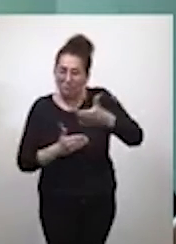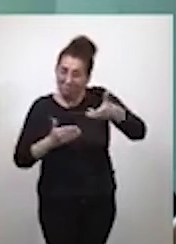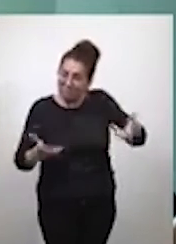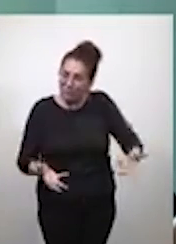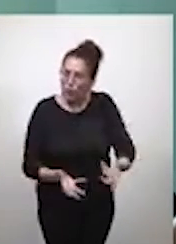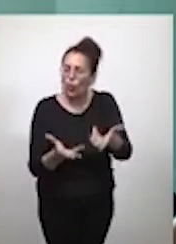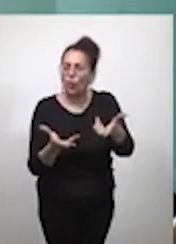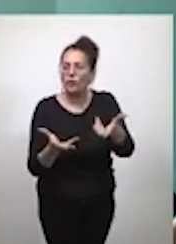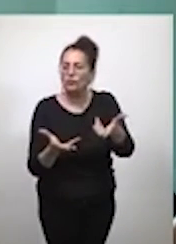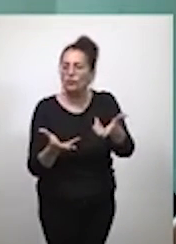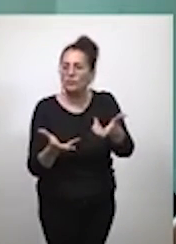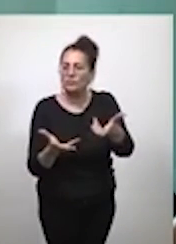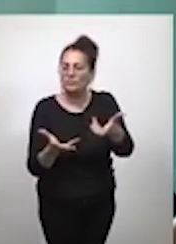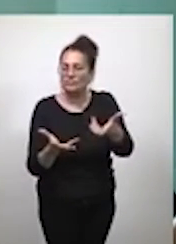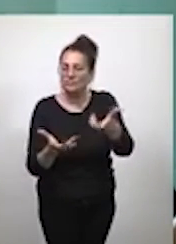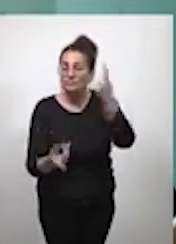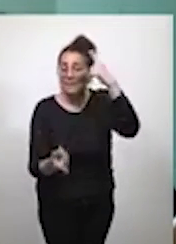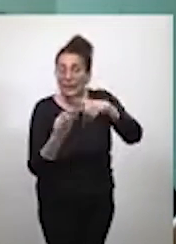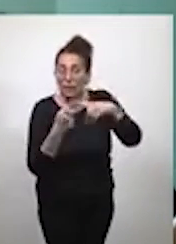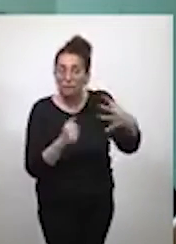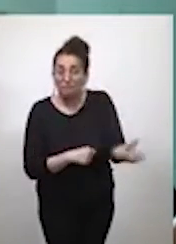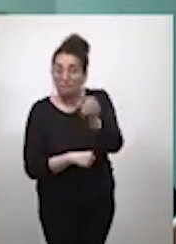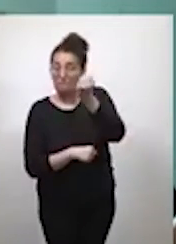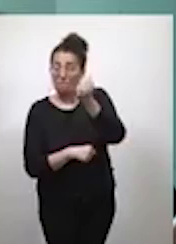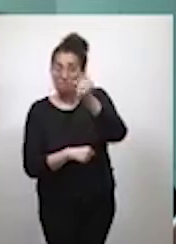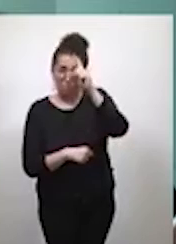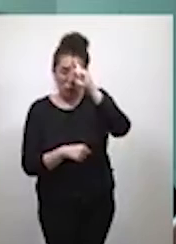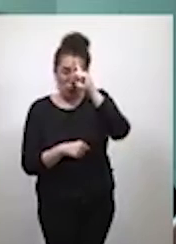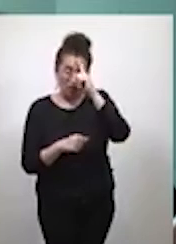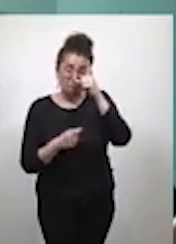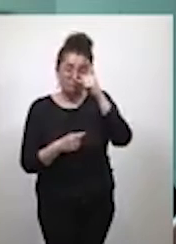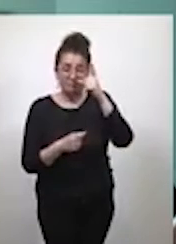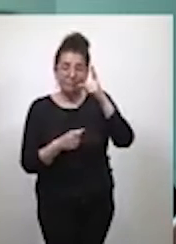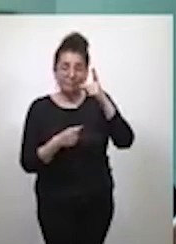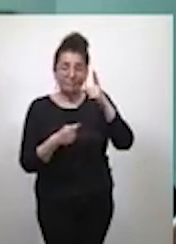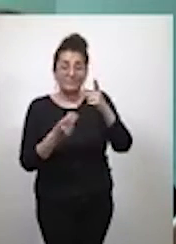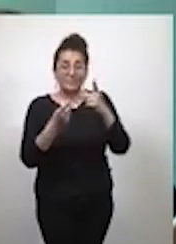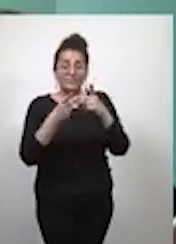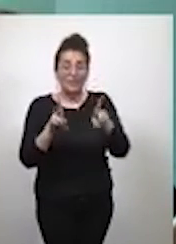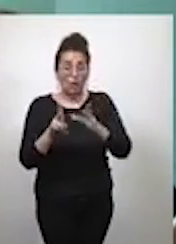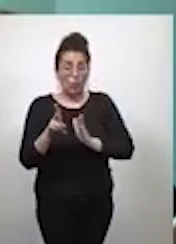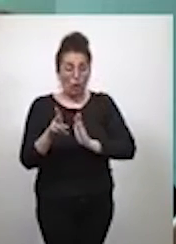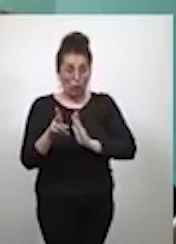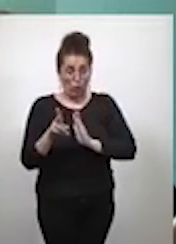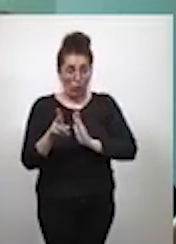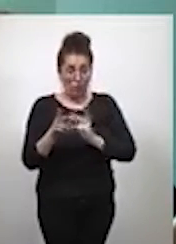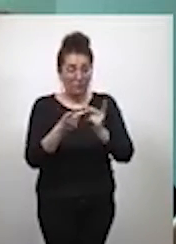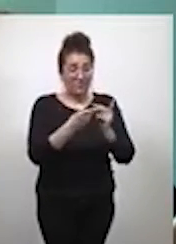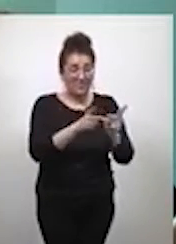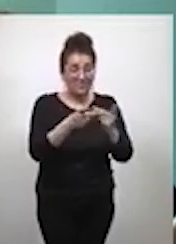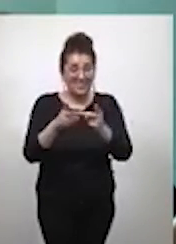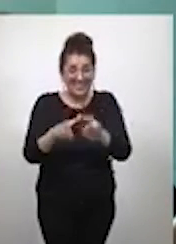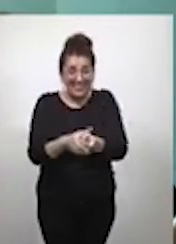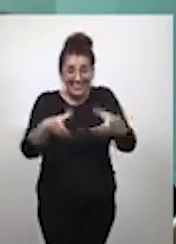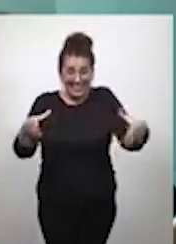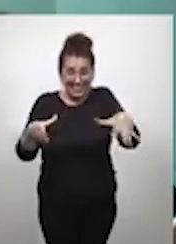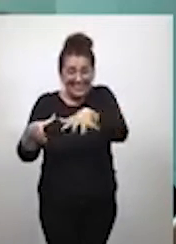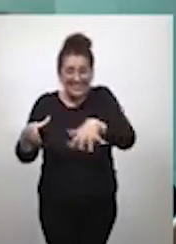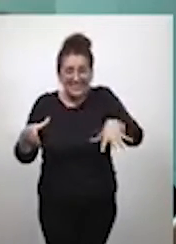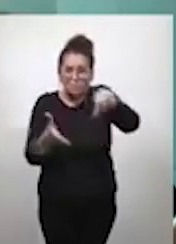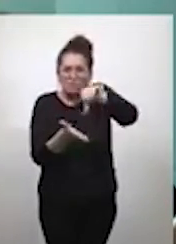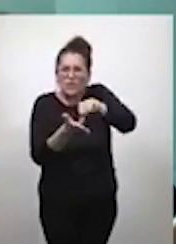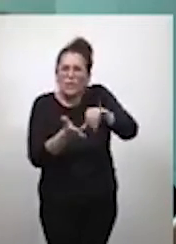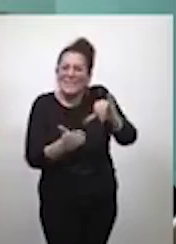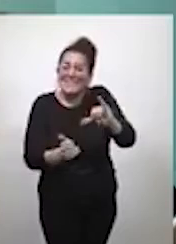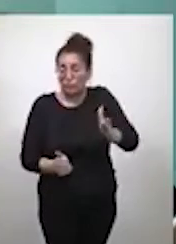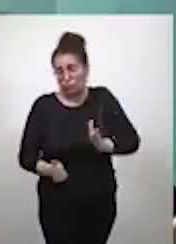dit, c'est-à-dire que Bordeaux, en tant que ville-centre et très grosse ville, est forcément fait l'objet du coup